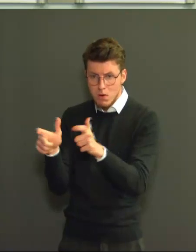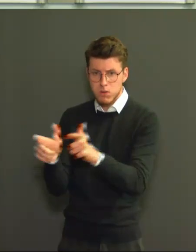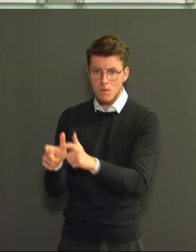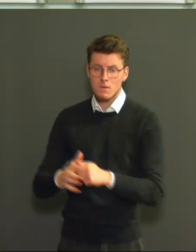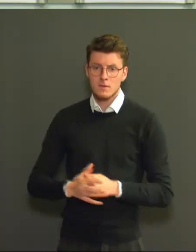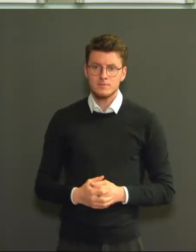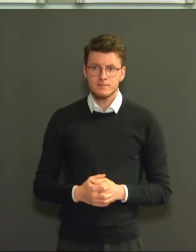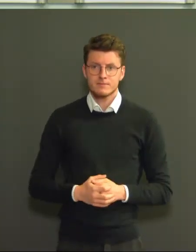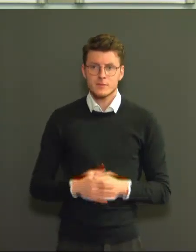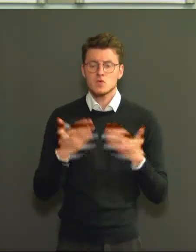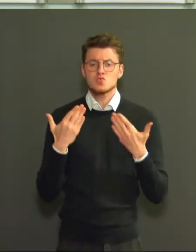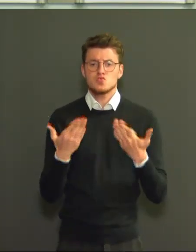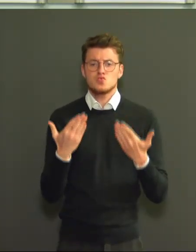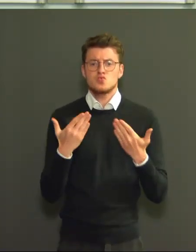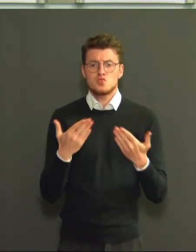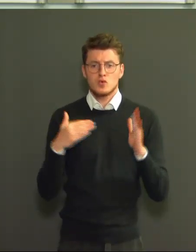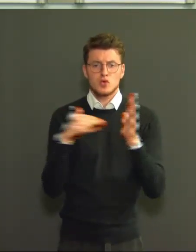Momenteel liggen er